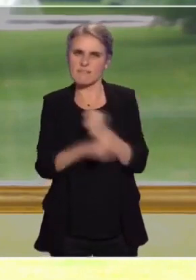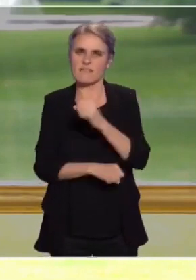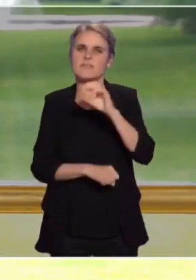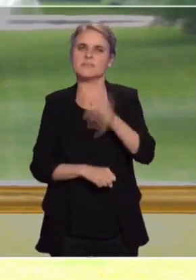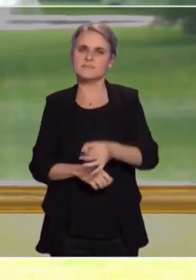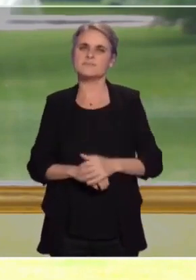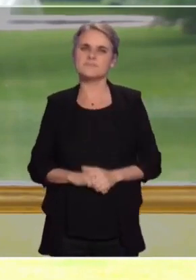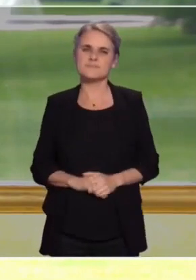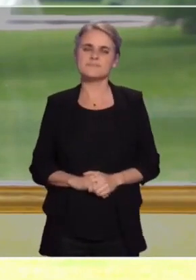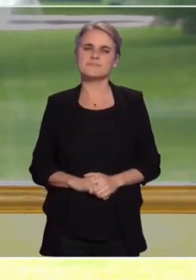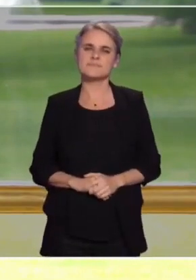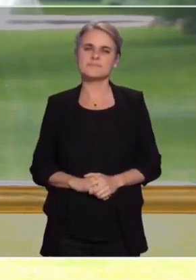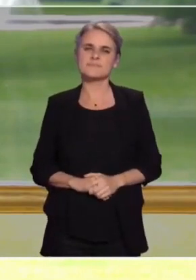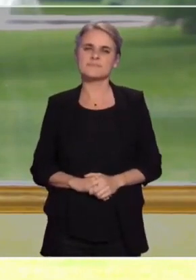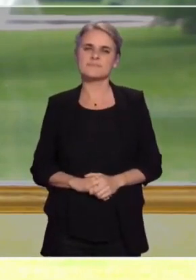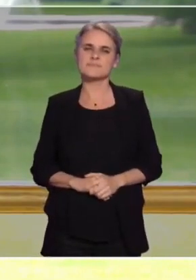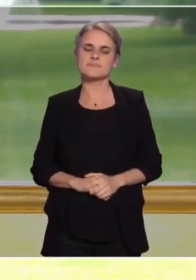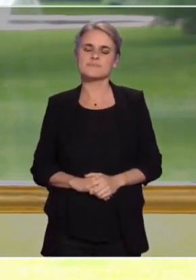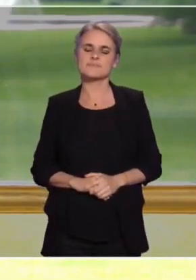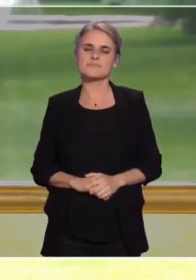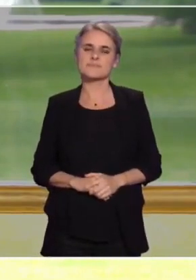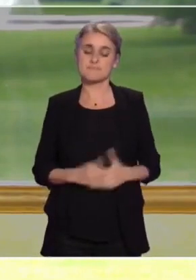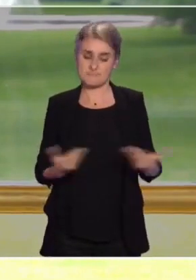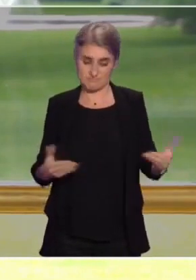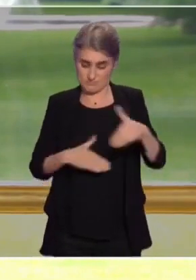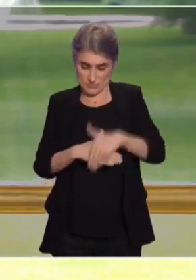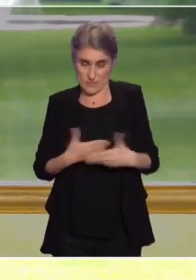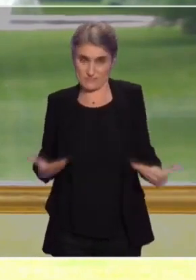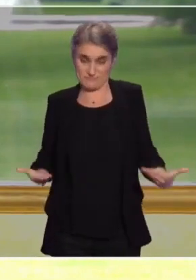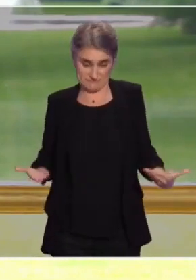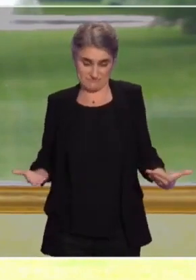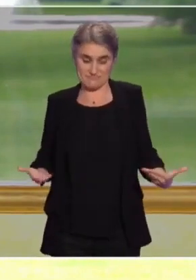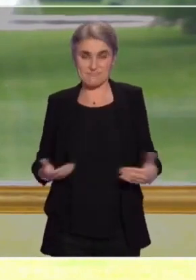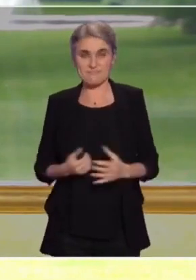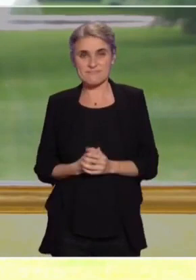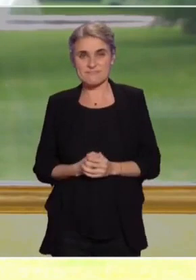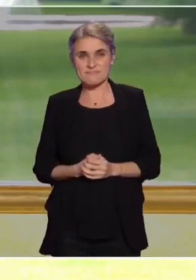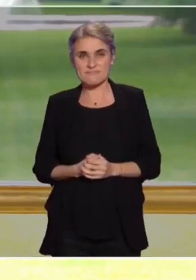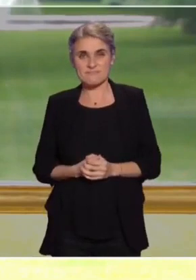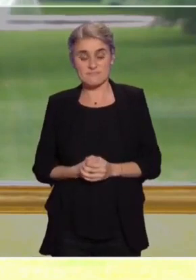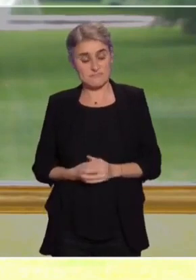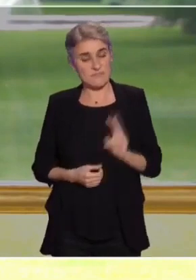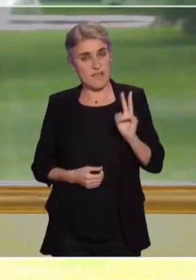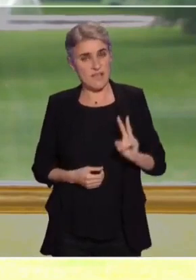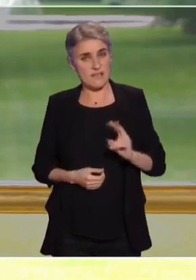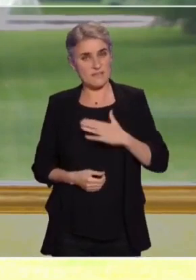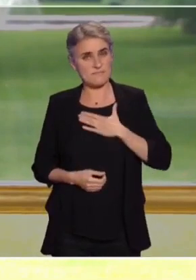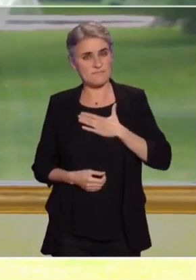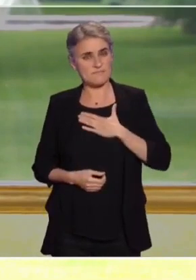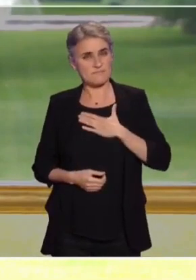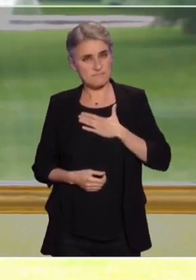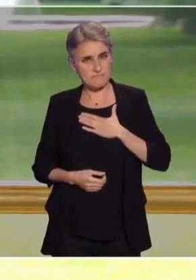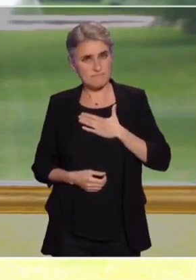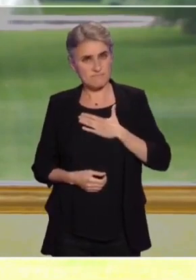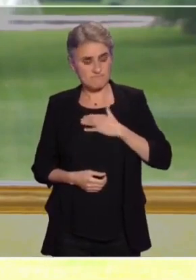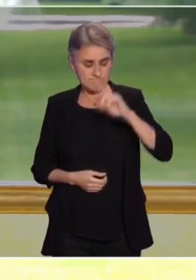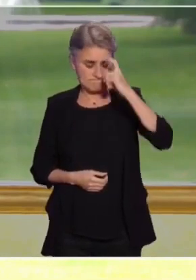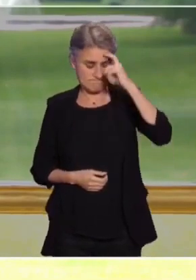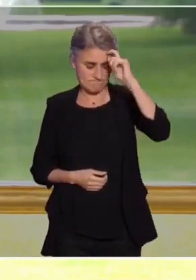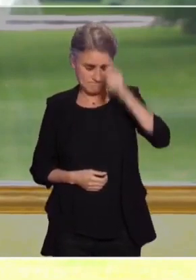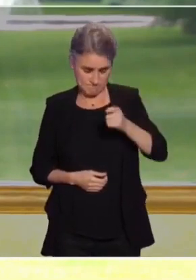et je veux ce soir en ce moment pensé avec émotion à nos morts